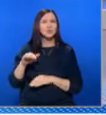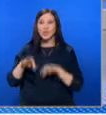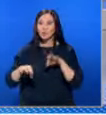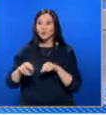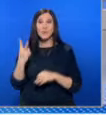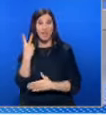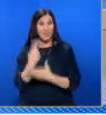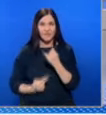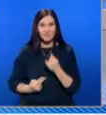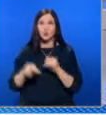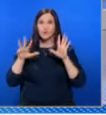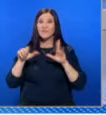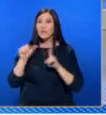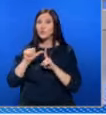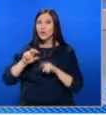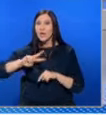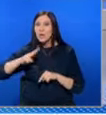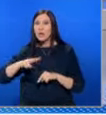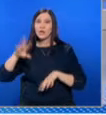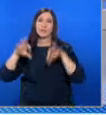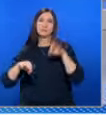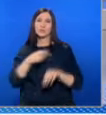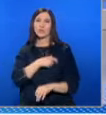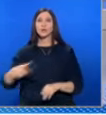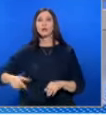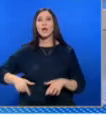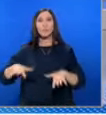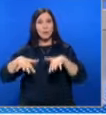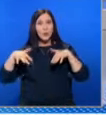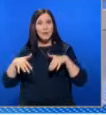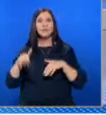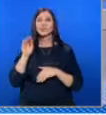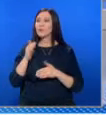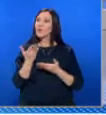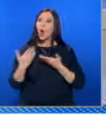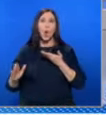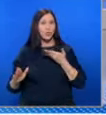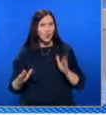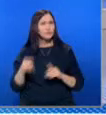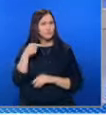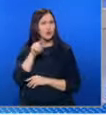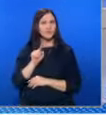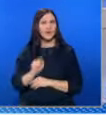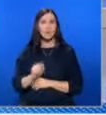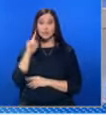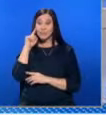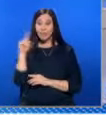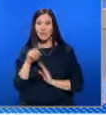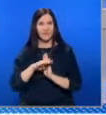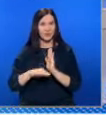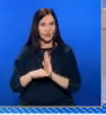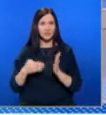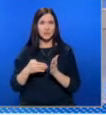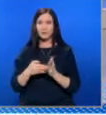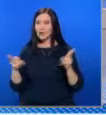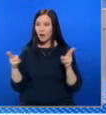гласуваме 2-1 на 9 юни или изборите за национален парламент ще са отделно? Този въпрос е на дневен ред и